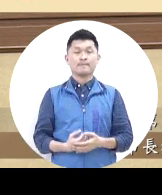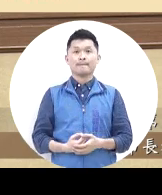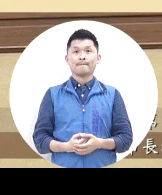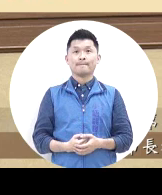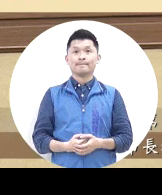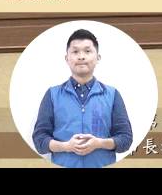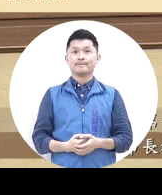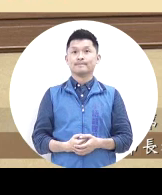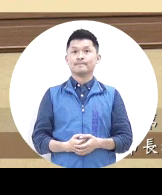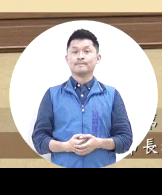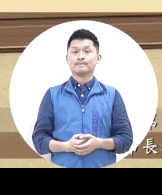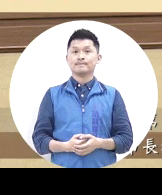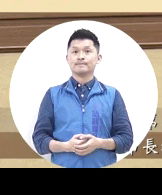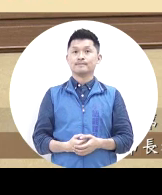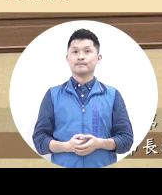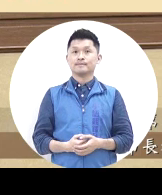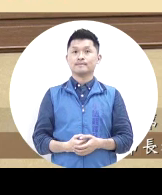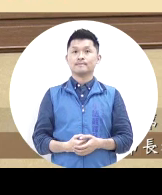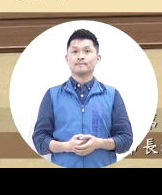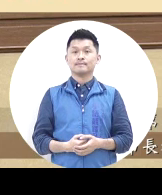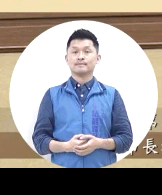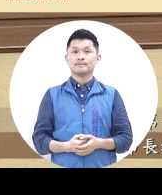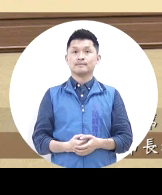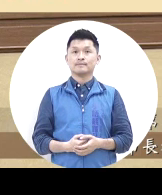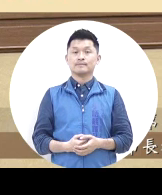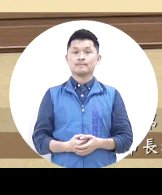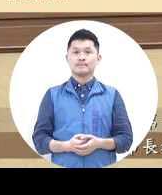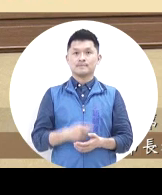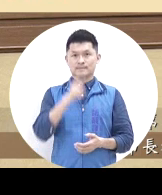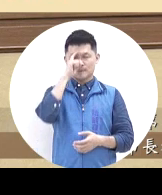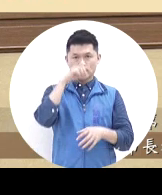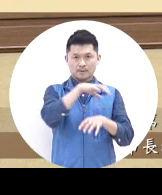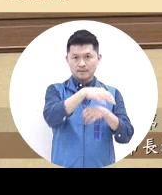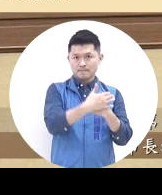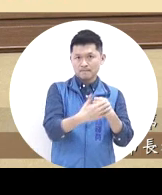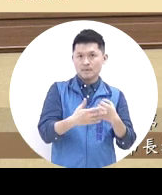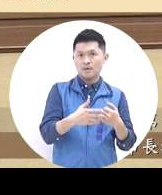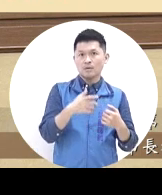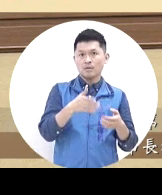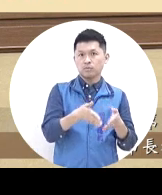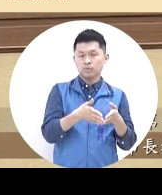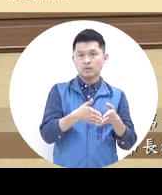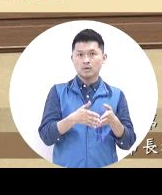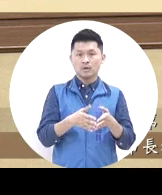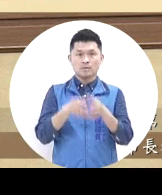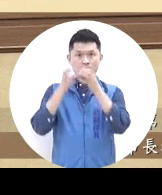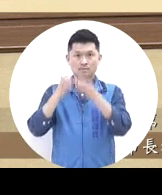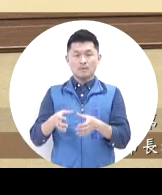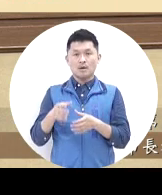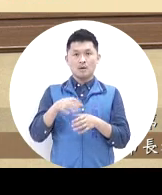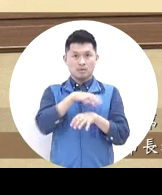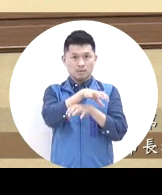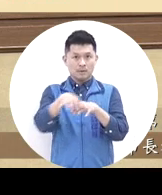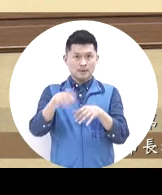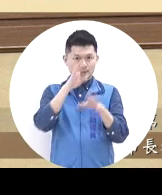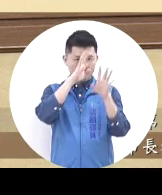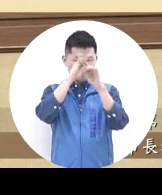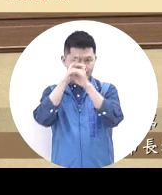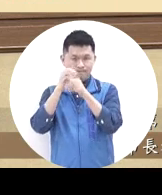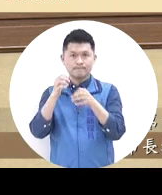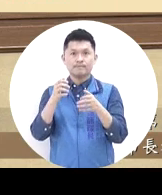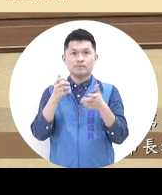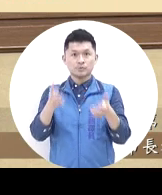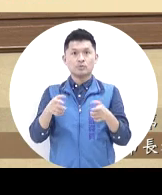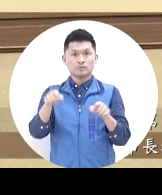尤其我们为了捍卫环境，成立了环境稽查重案组。那这1年多来，已经查